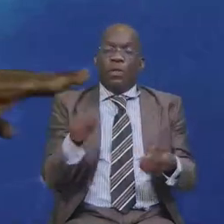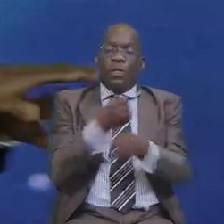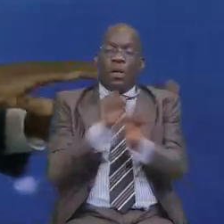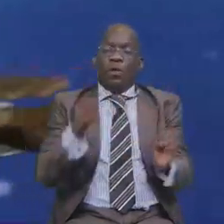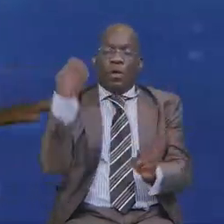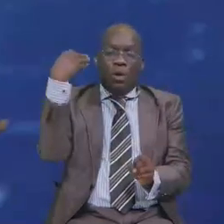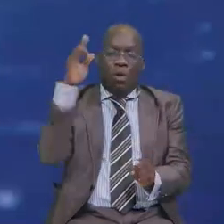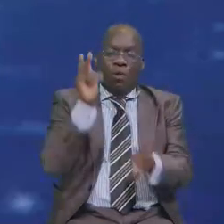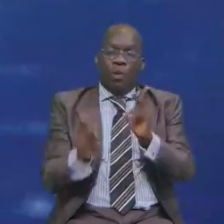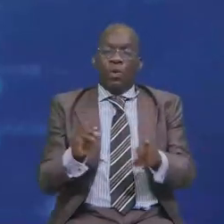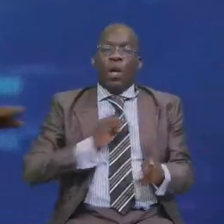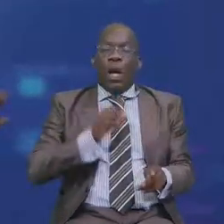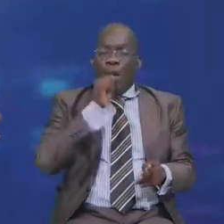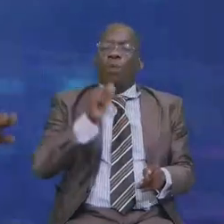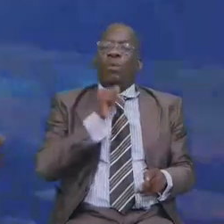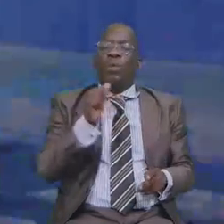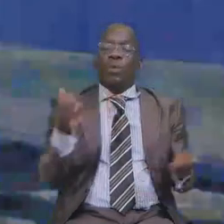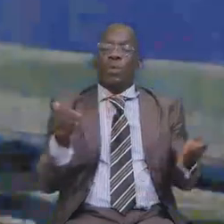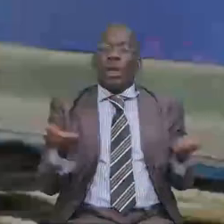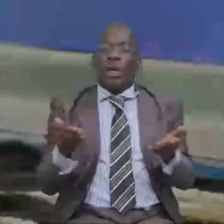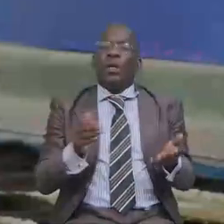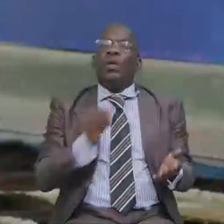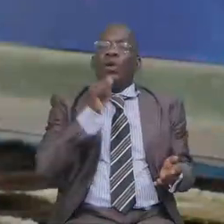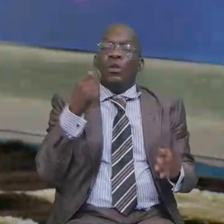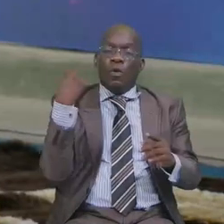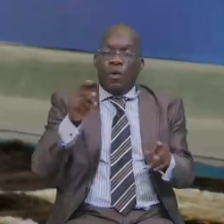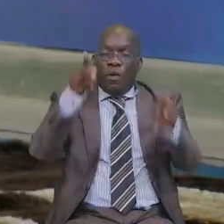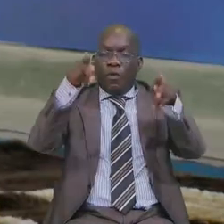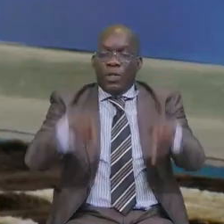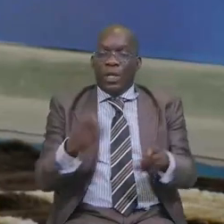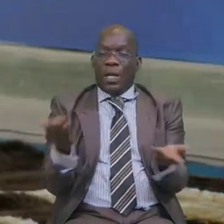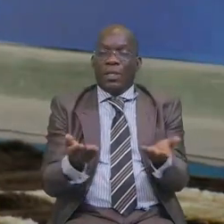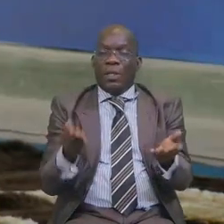pas pour des choses politiques, pour des choses physiques. Je suis là